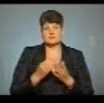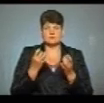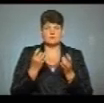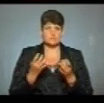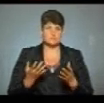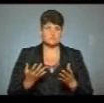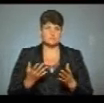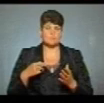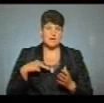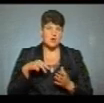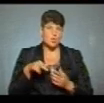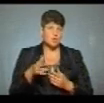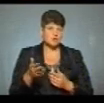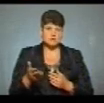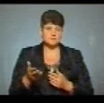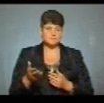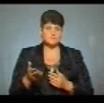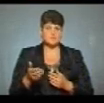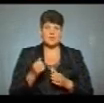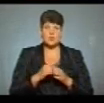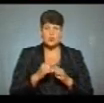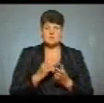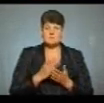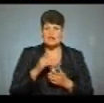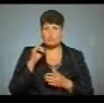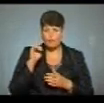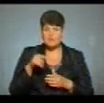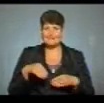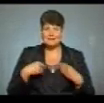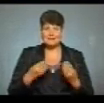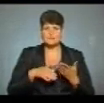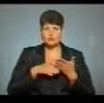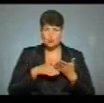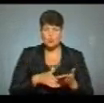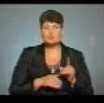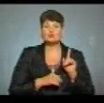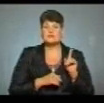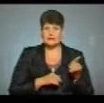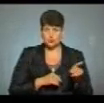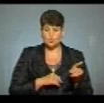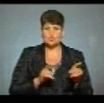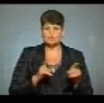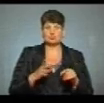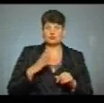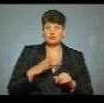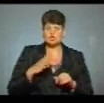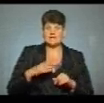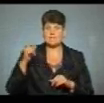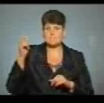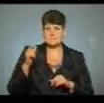звичайні перехожі. І кожен має вміти надати допомогу для того, щоб дочекатись